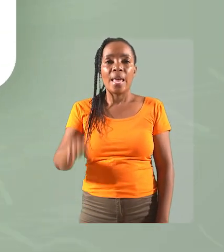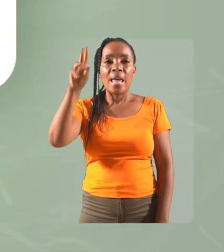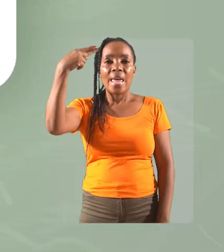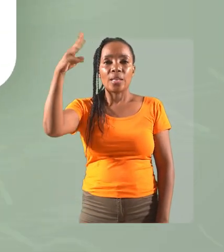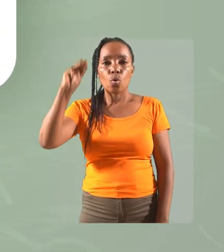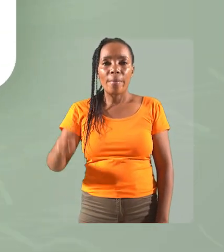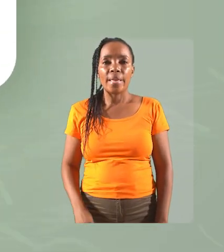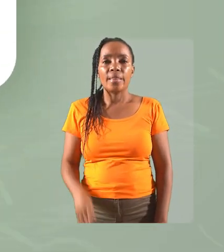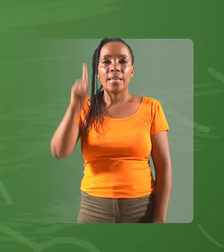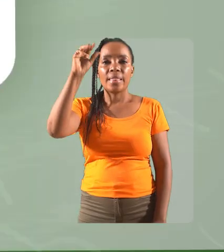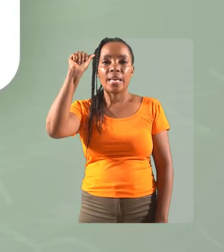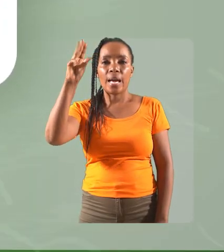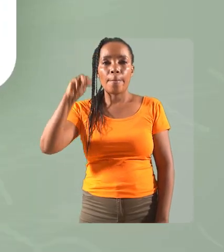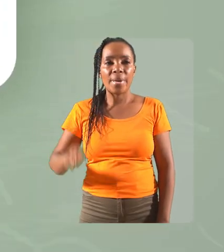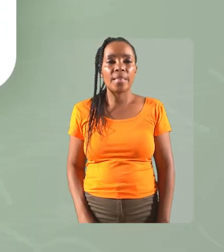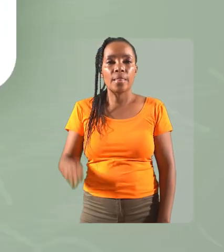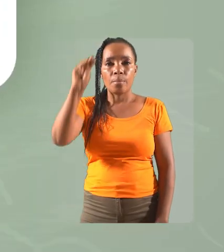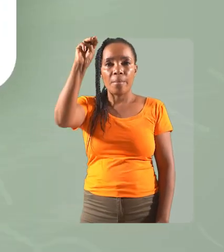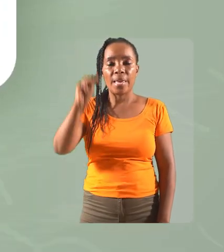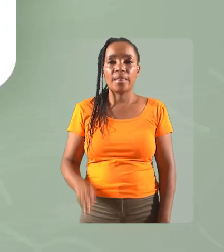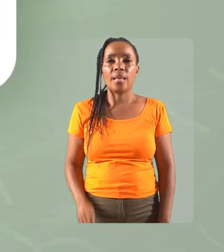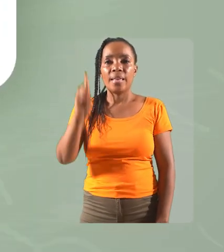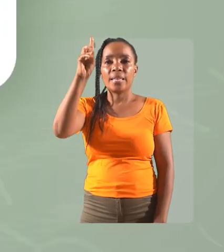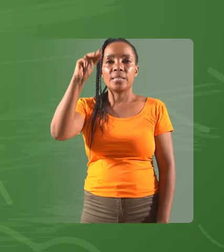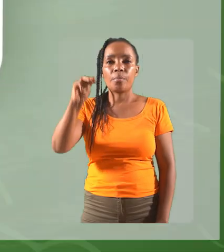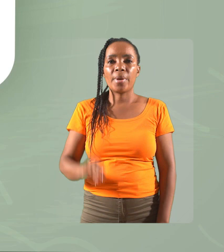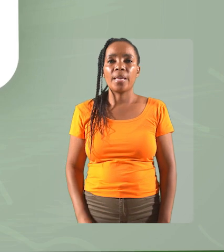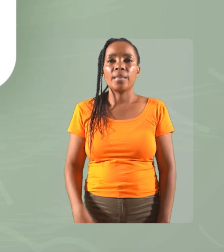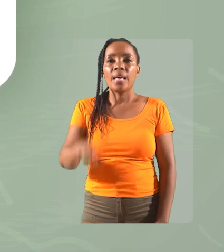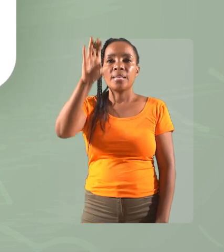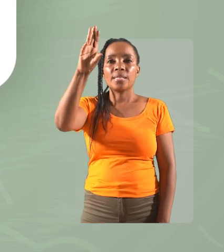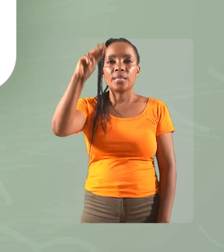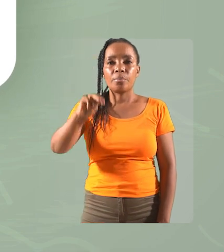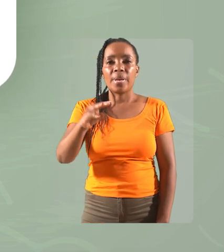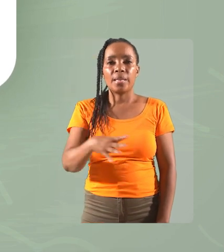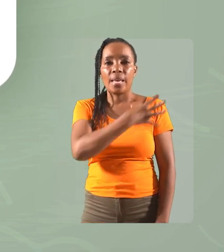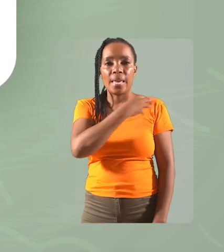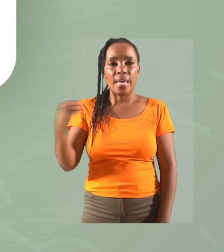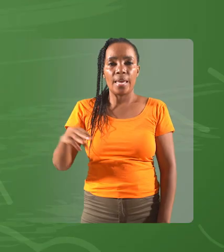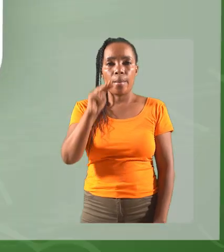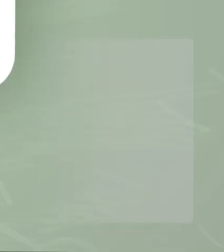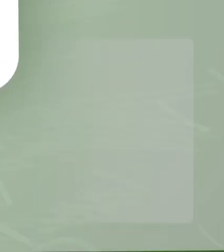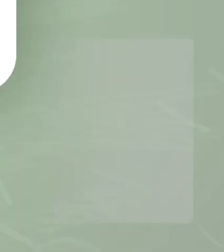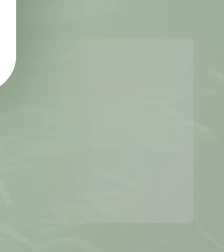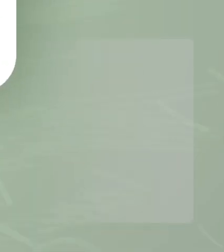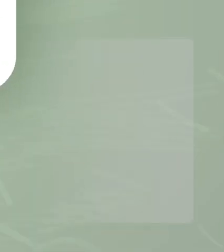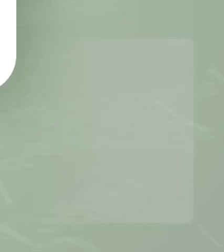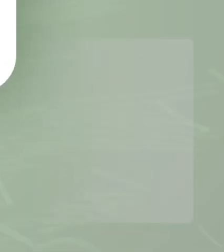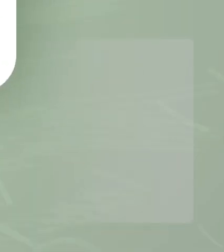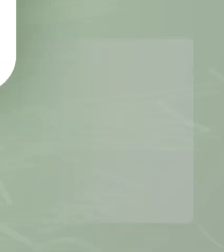l'hectomètre, le décamètre, le mètre, le décimètre,